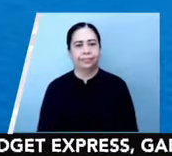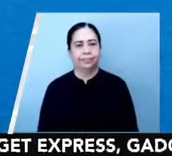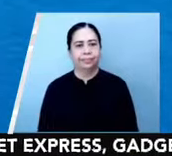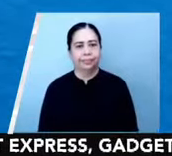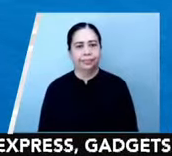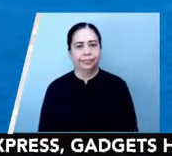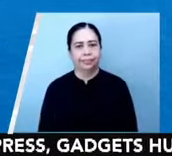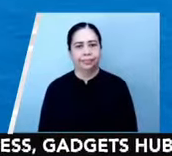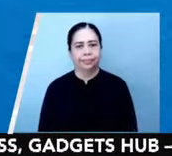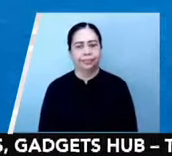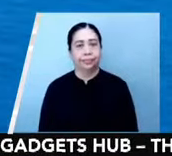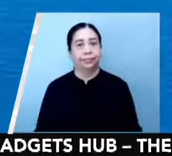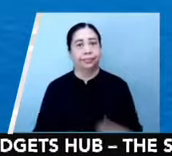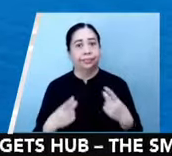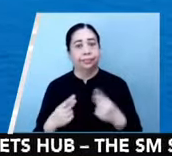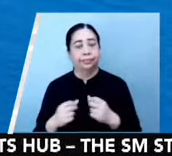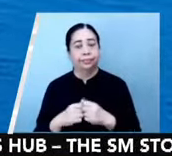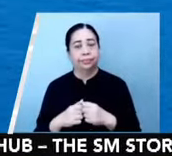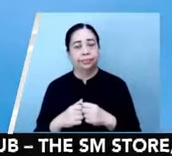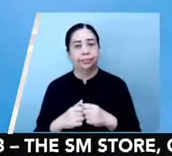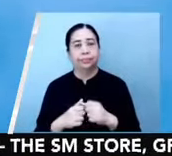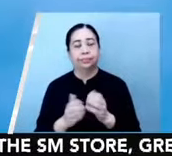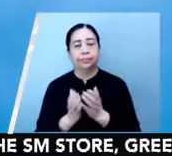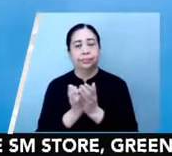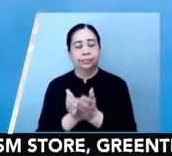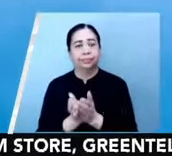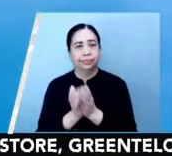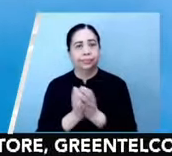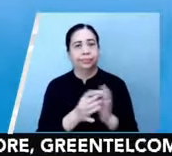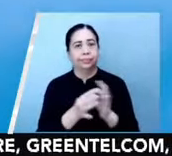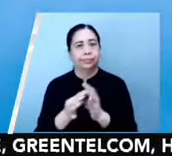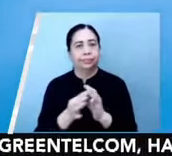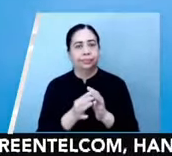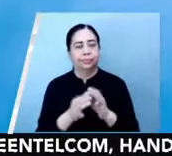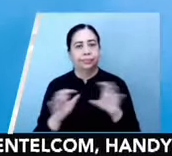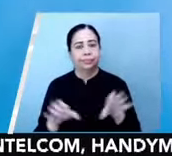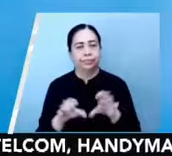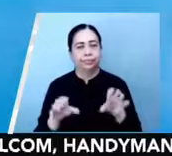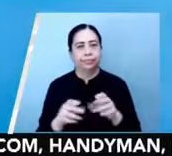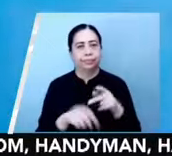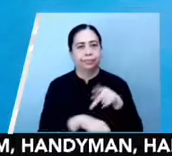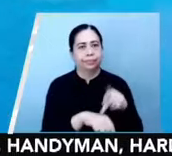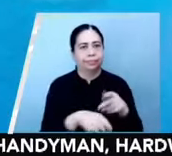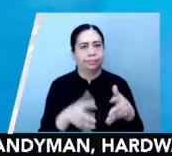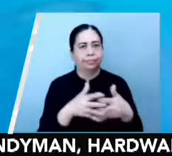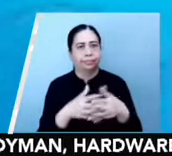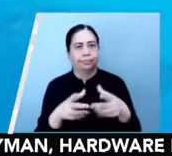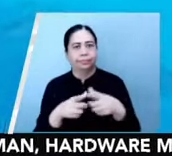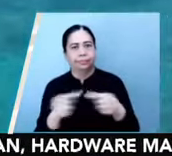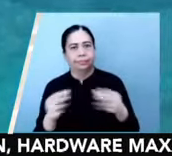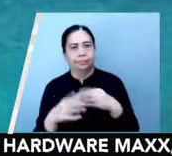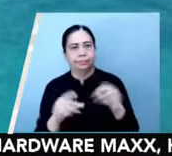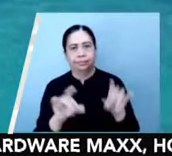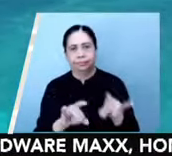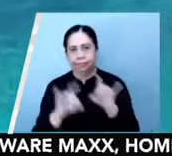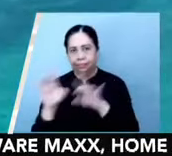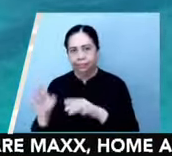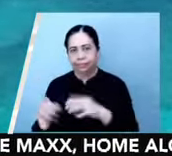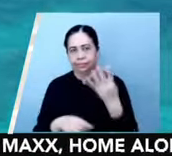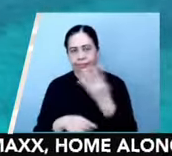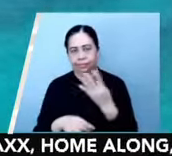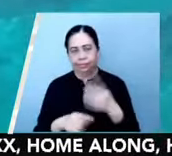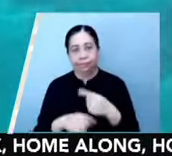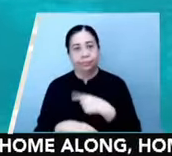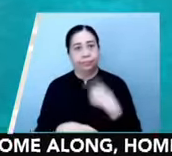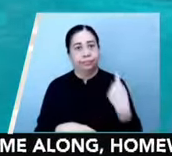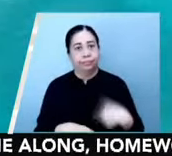Nagsagawa ng maritime cooperative activity sa West Philippine Sea ang Pilipinas, Amerika, Japan at Australia. Ang China naman nagdaos